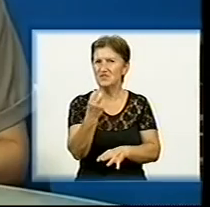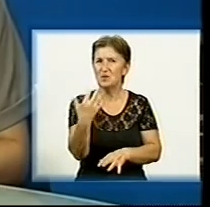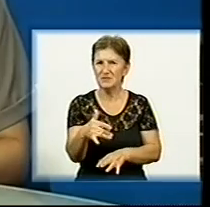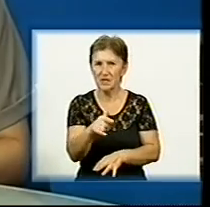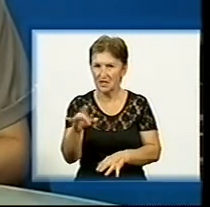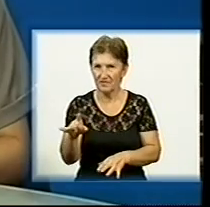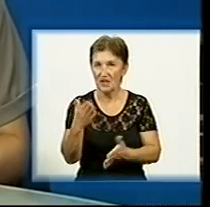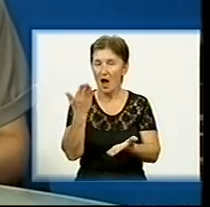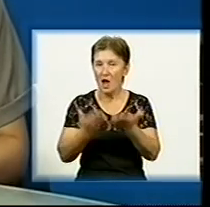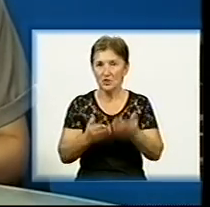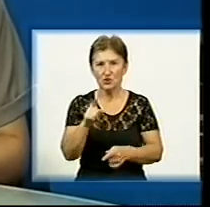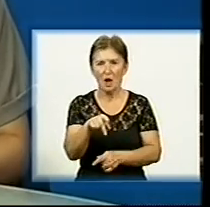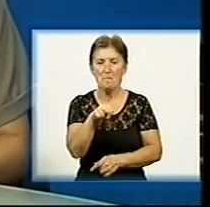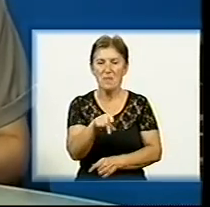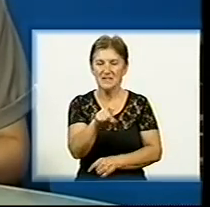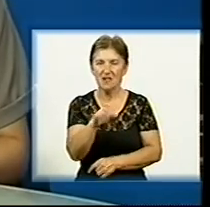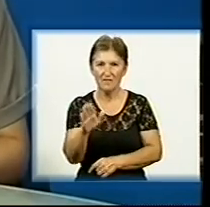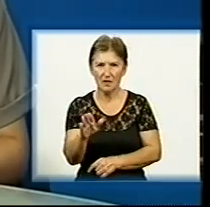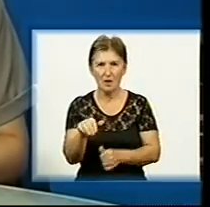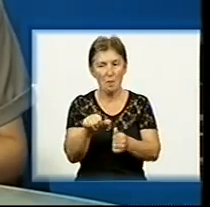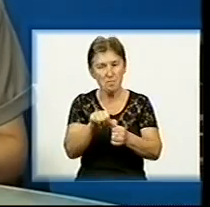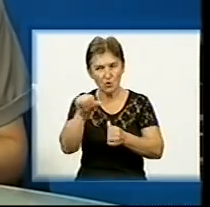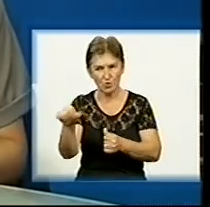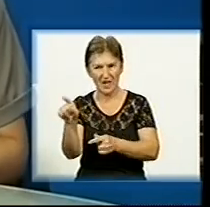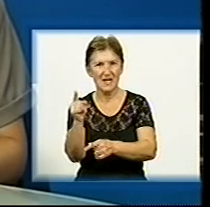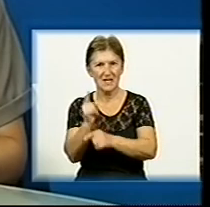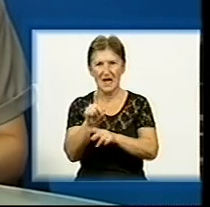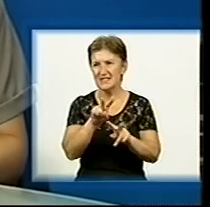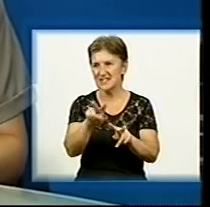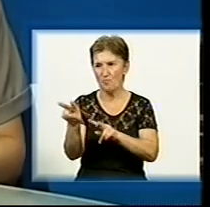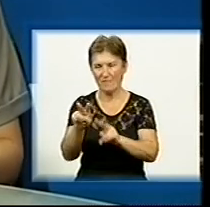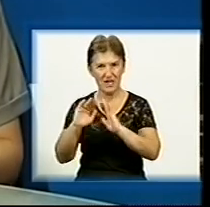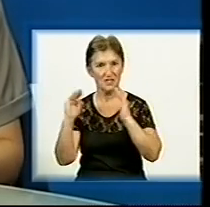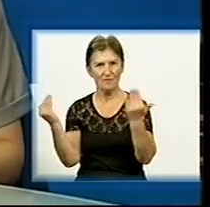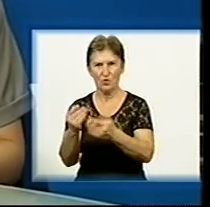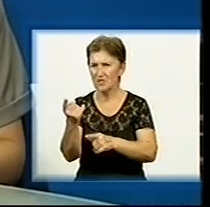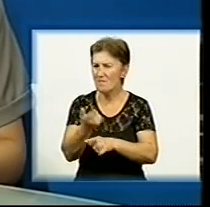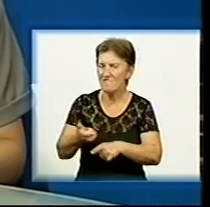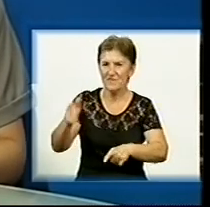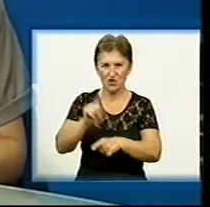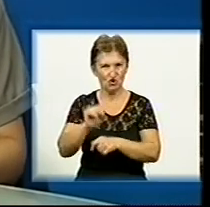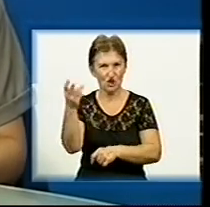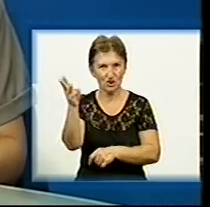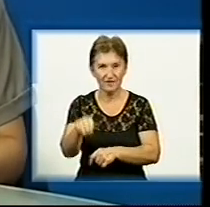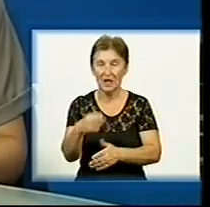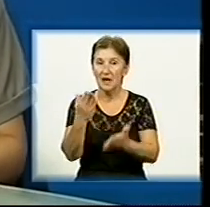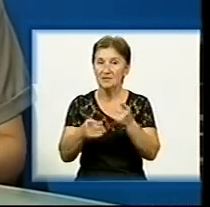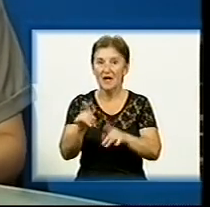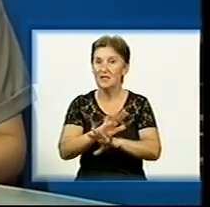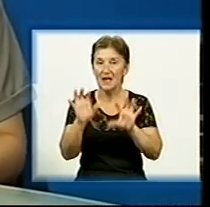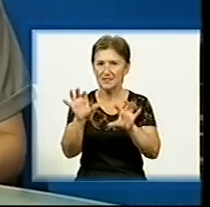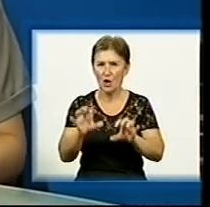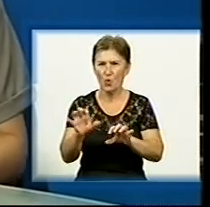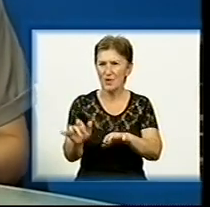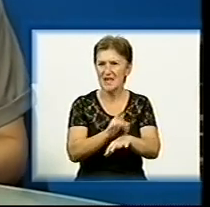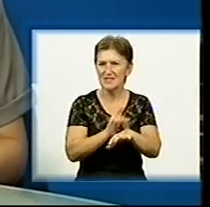це ПЗФ, природозаповідний фонд, то там значно вище штрафні санкції. Якщо це ПЗФ, незаконне знищення